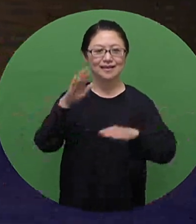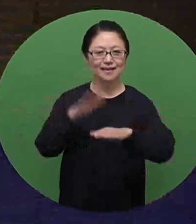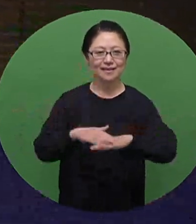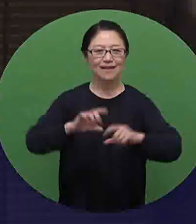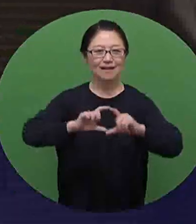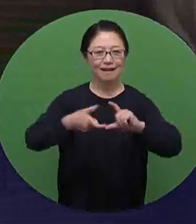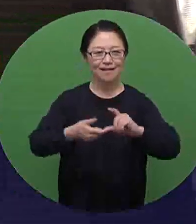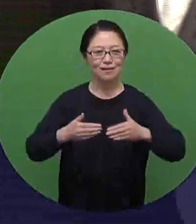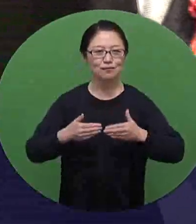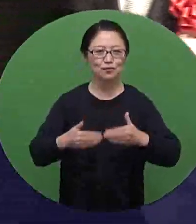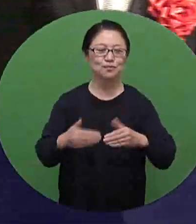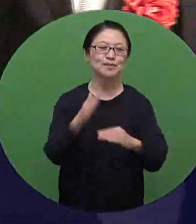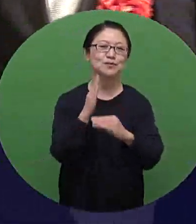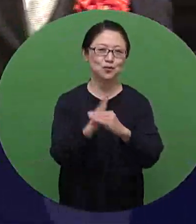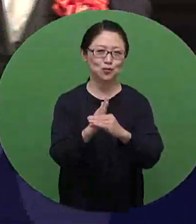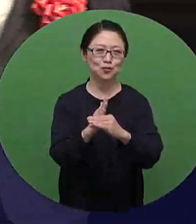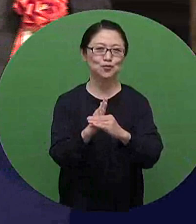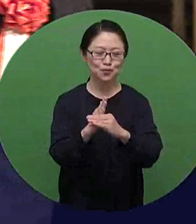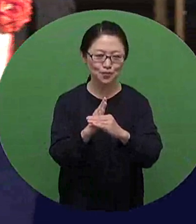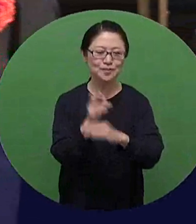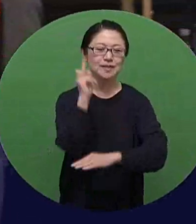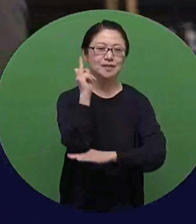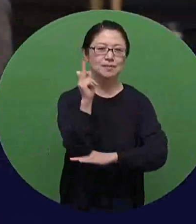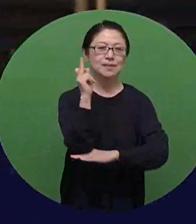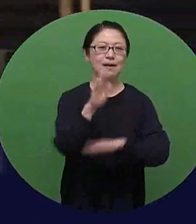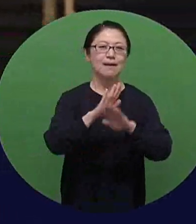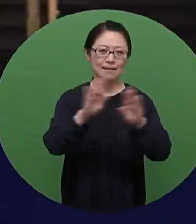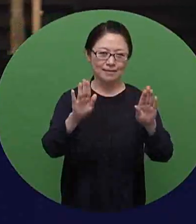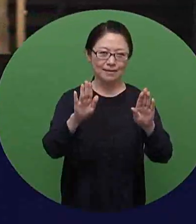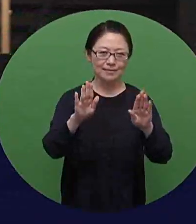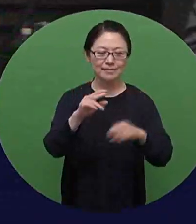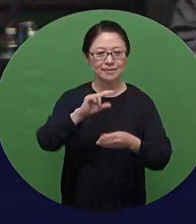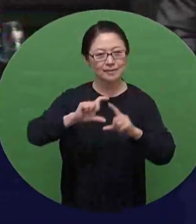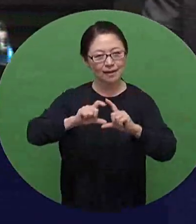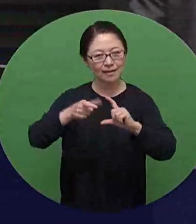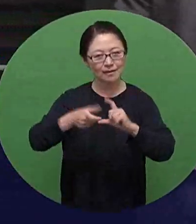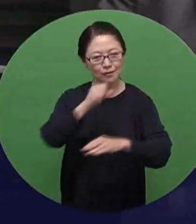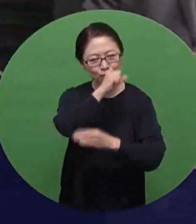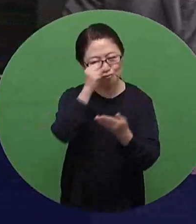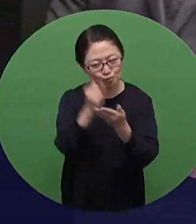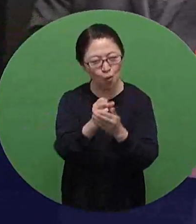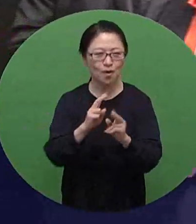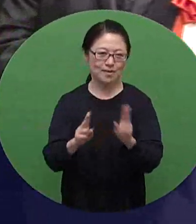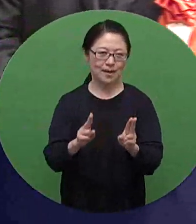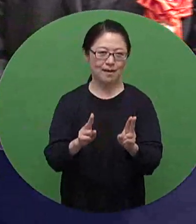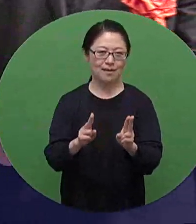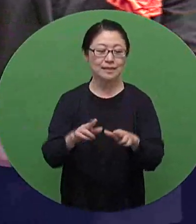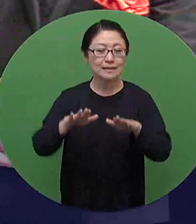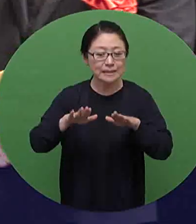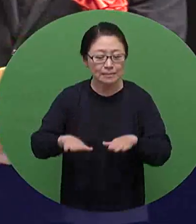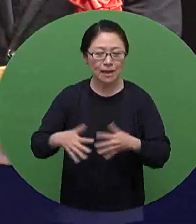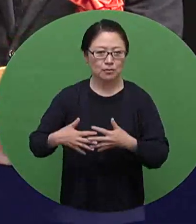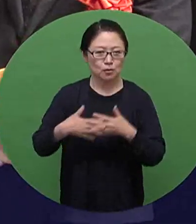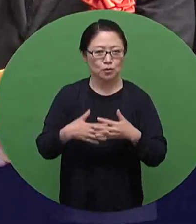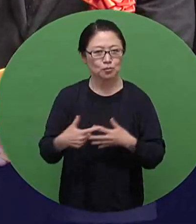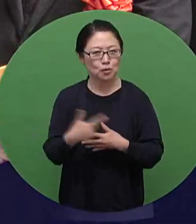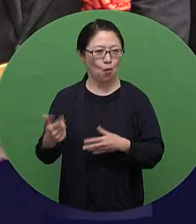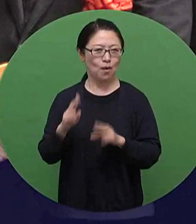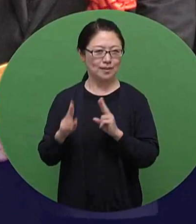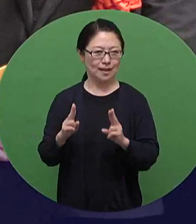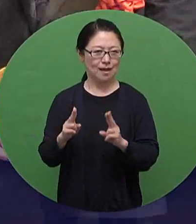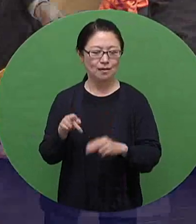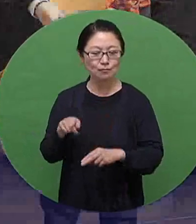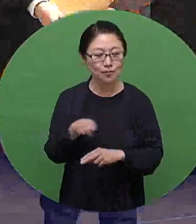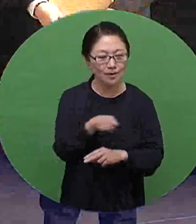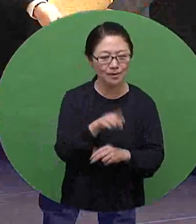進運動を展開し、セミナーの開催や優良事例の表彰による普及啓発、魅力ある